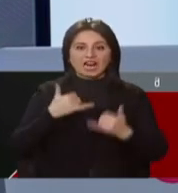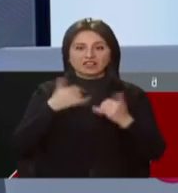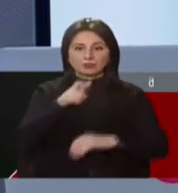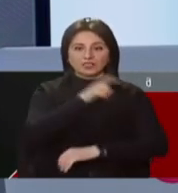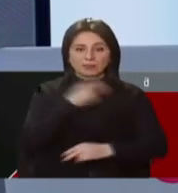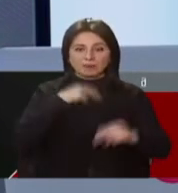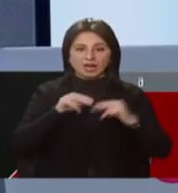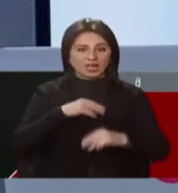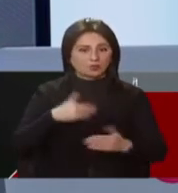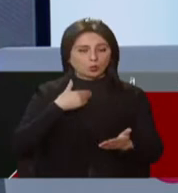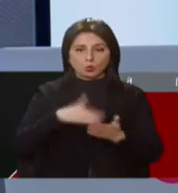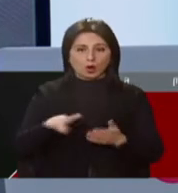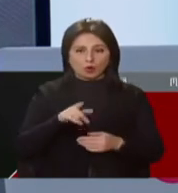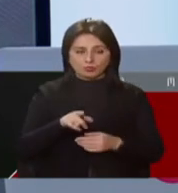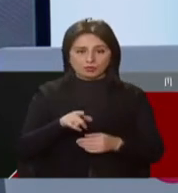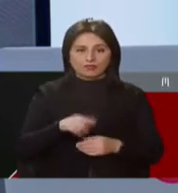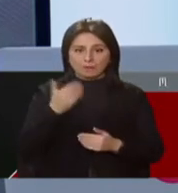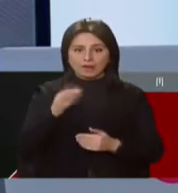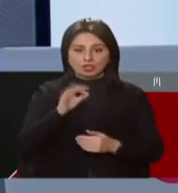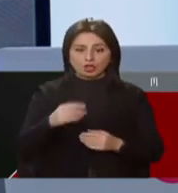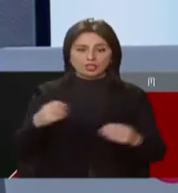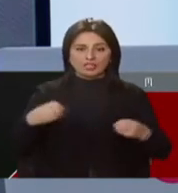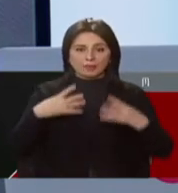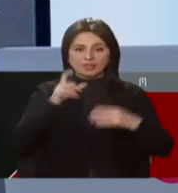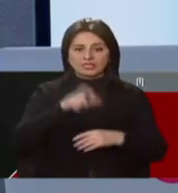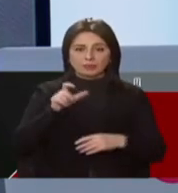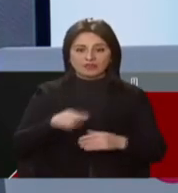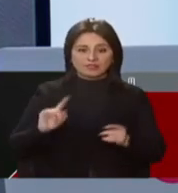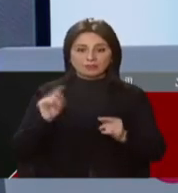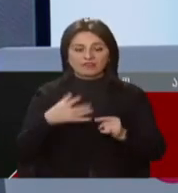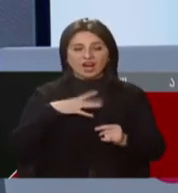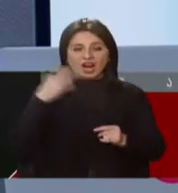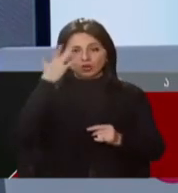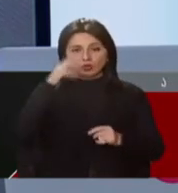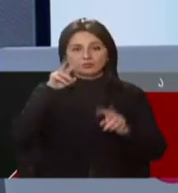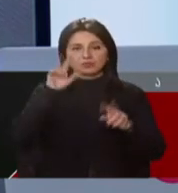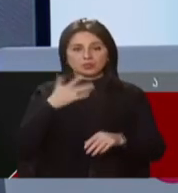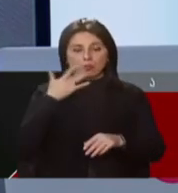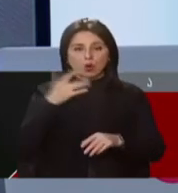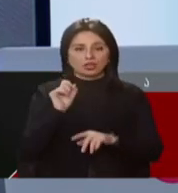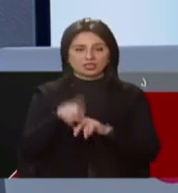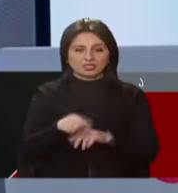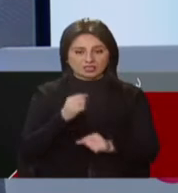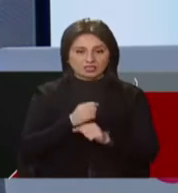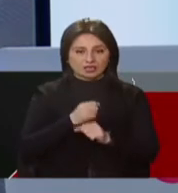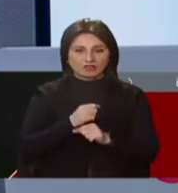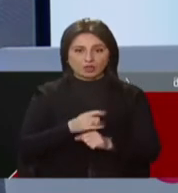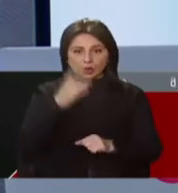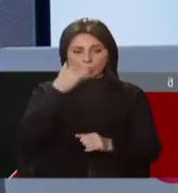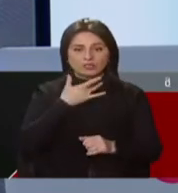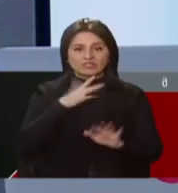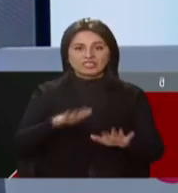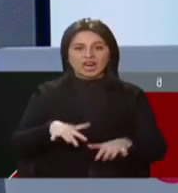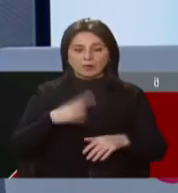tsauri braldebebs kategoriulad uarqobs da masdan taperis perebul adamianta miqma kartuli otsnobis politikuri dakvetis qvals khe Rustavis